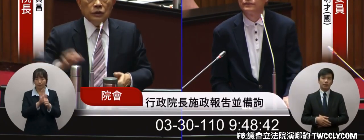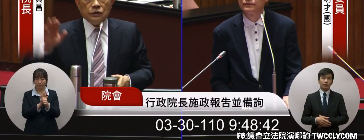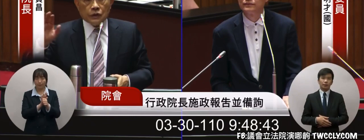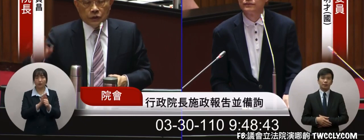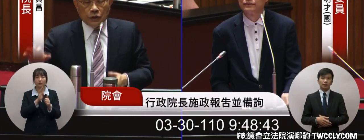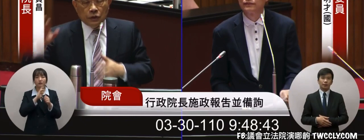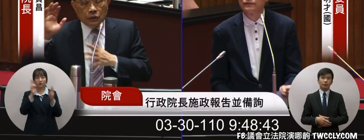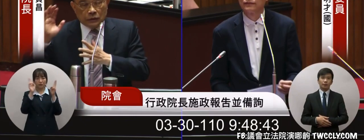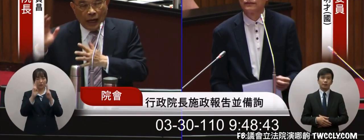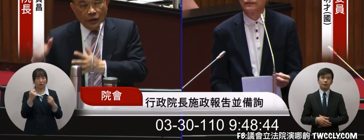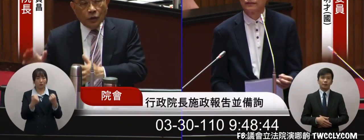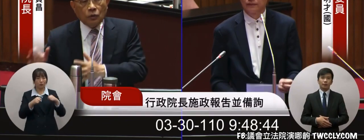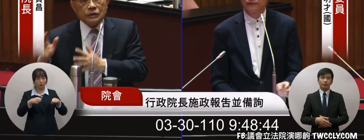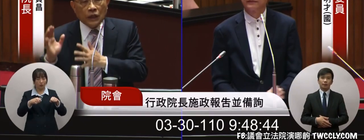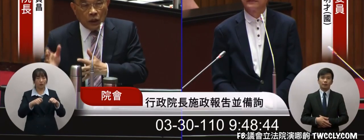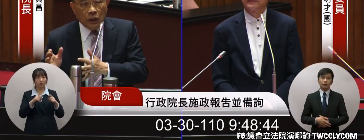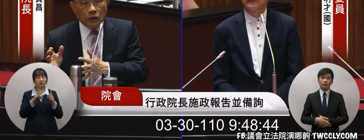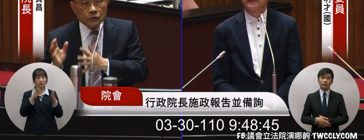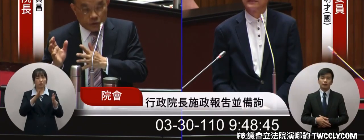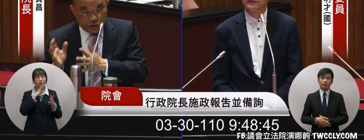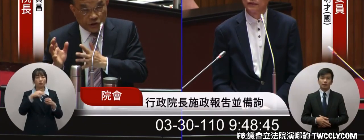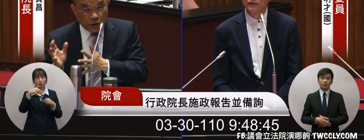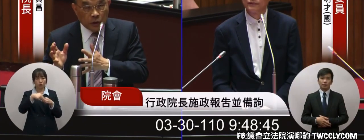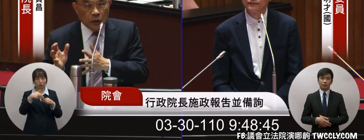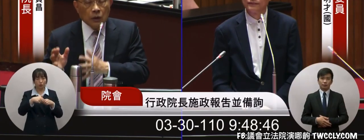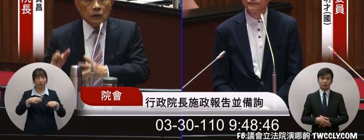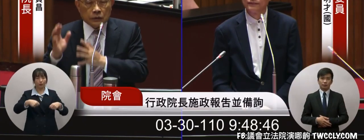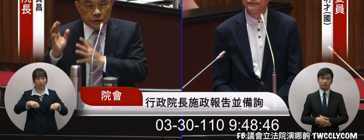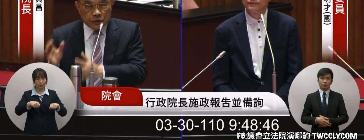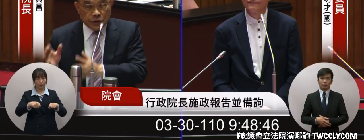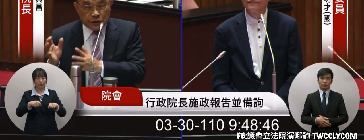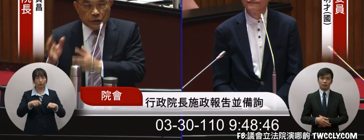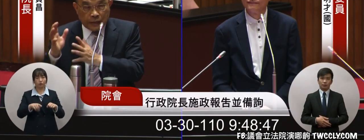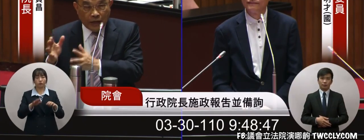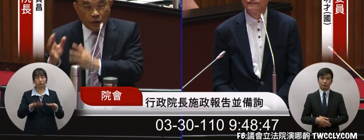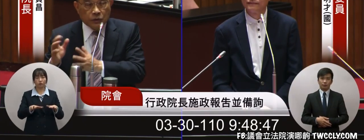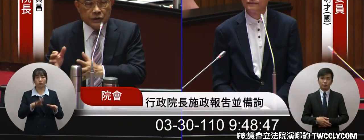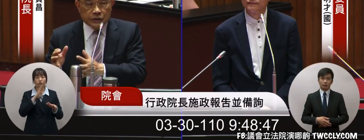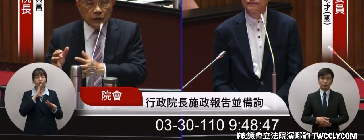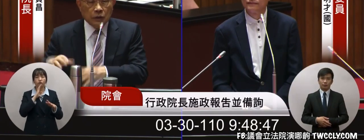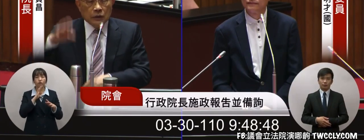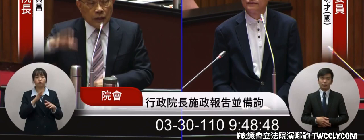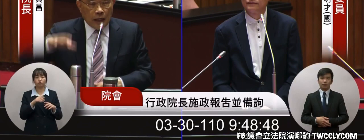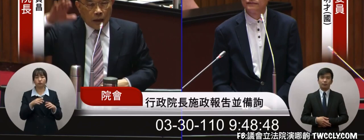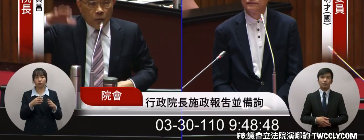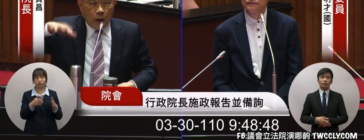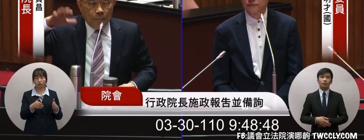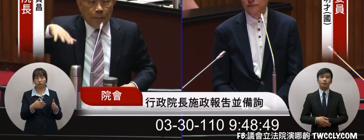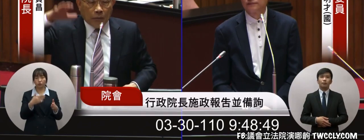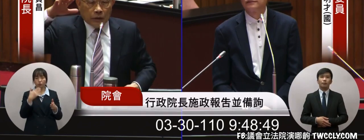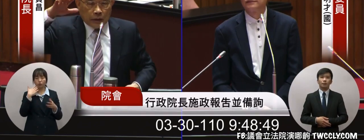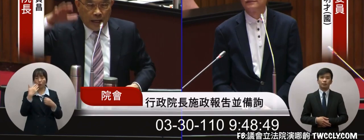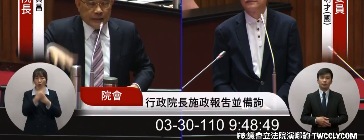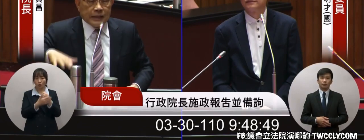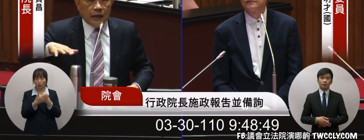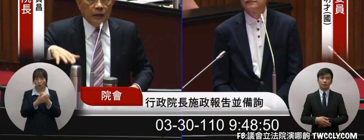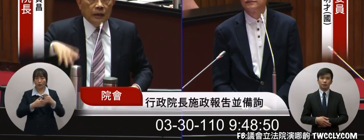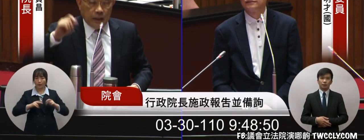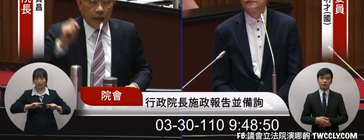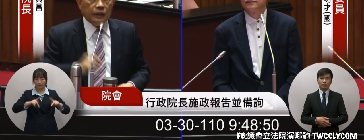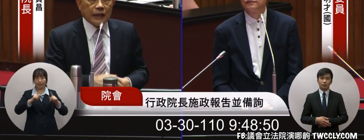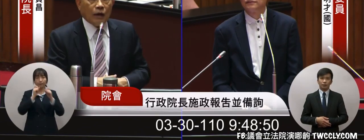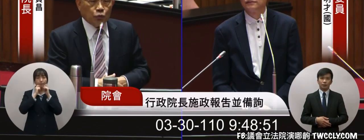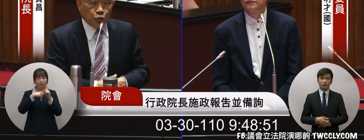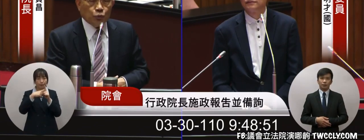車甚至於燃油車機車燃油機車它那個環保的改善